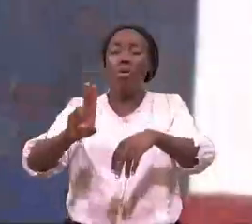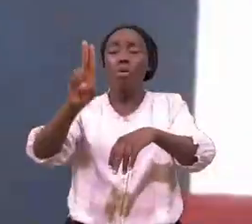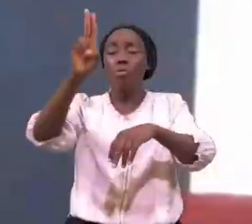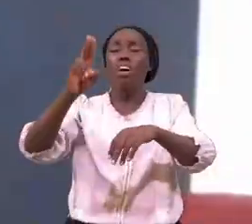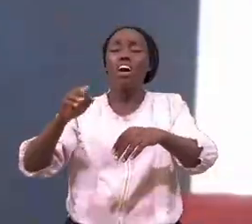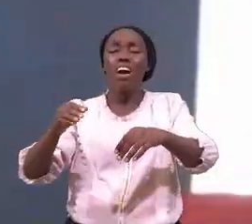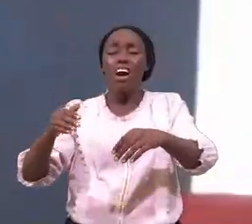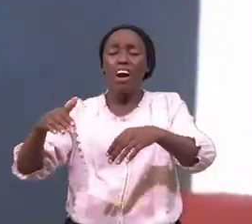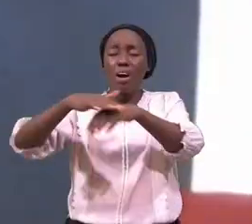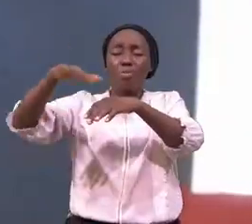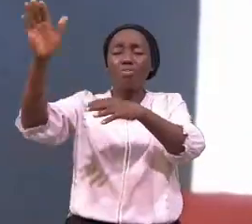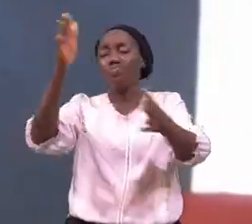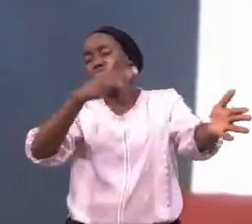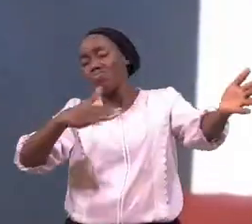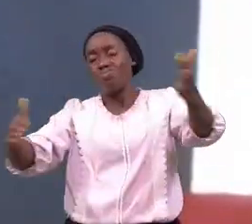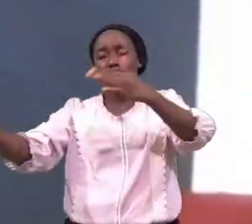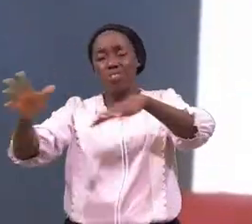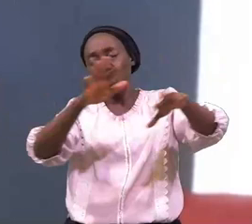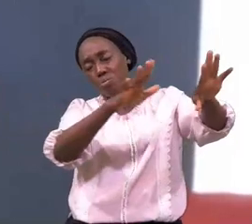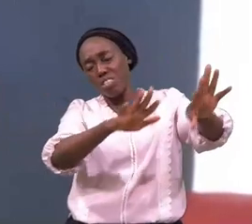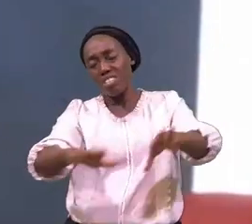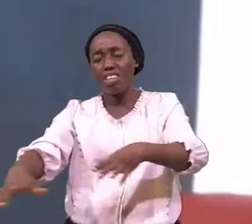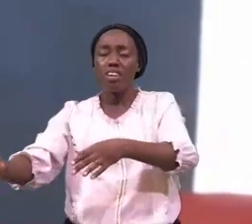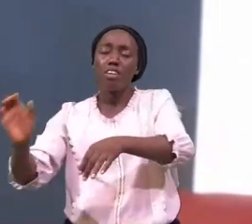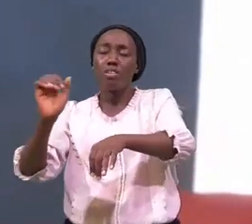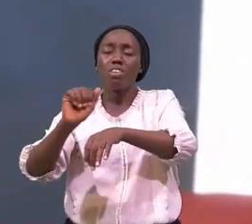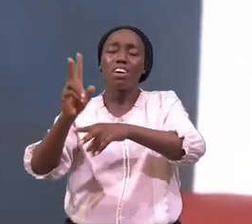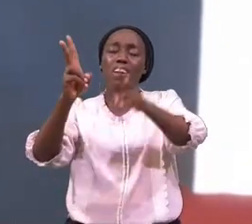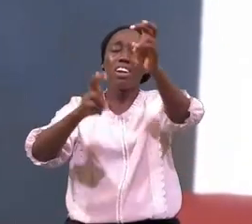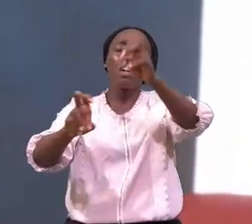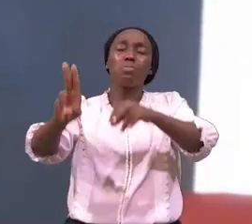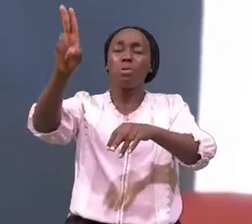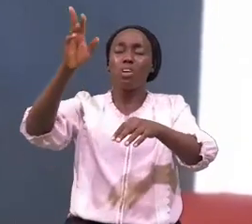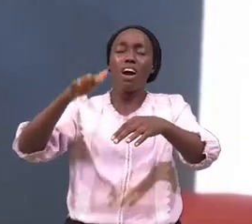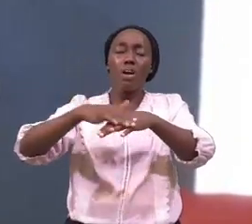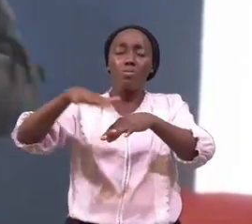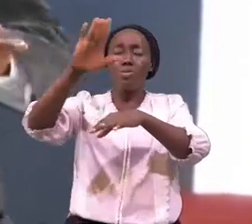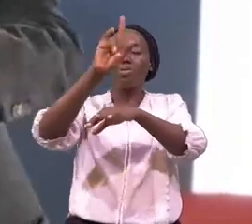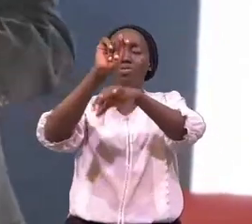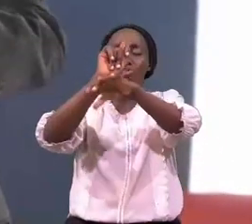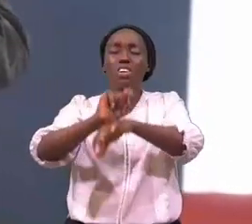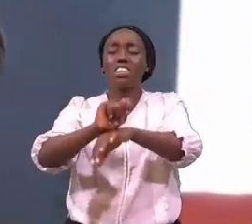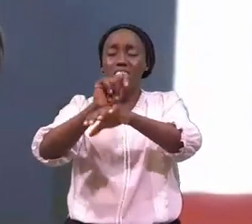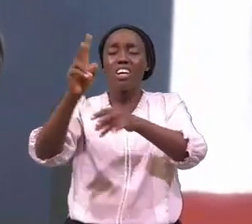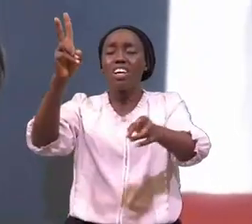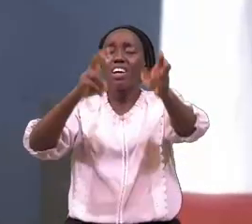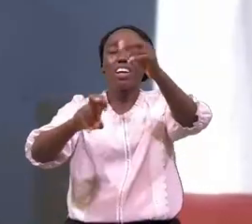au-dessus des mers orageuses, monte, au-dessus des traditions, monte,